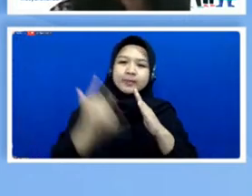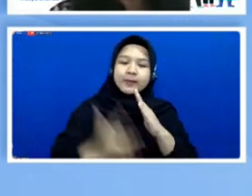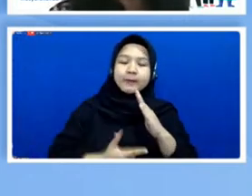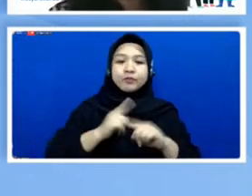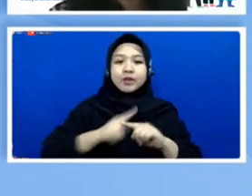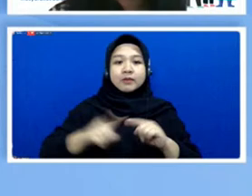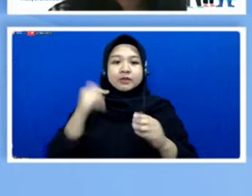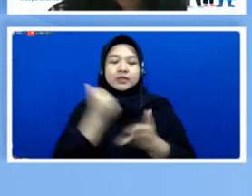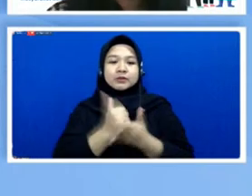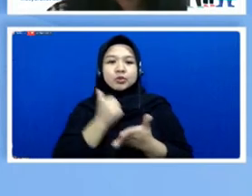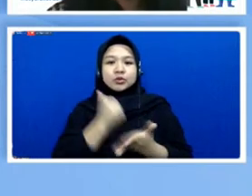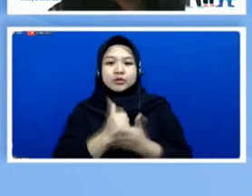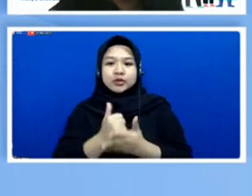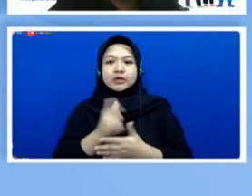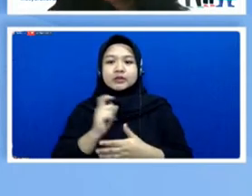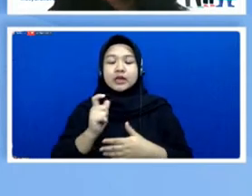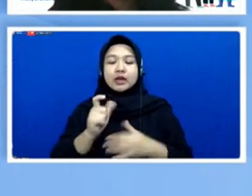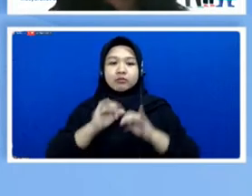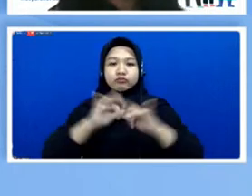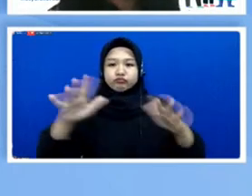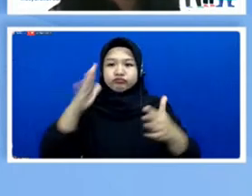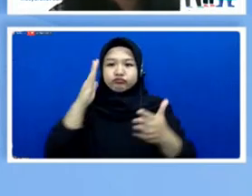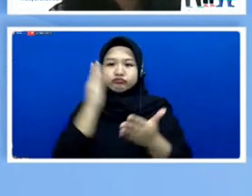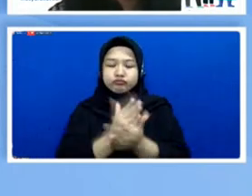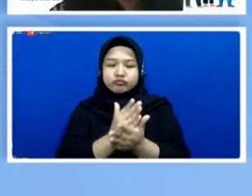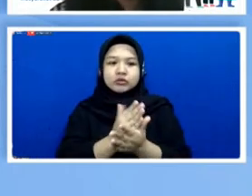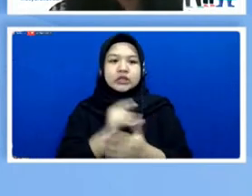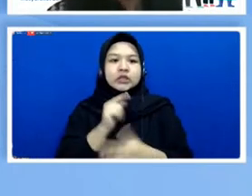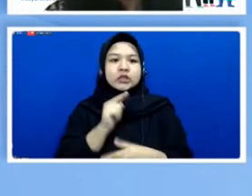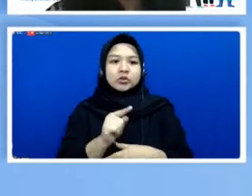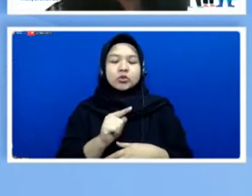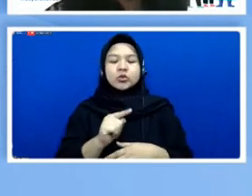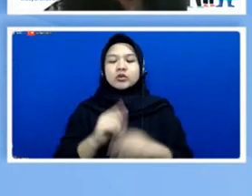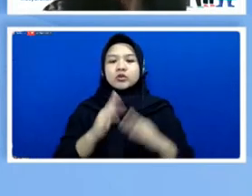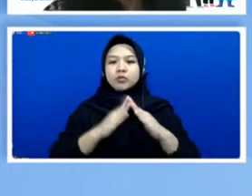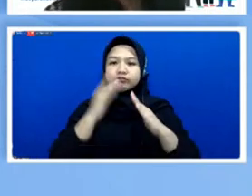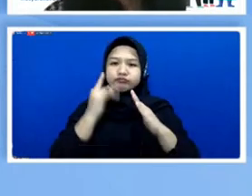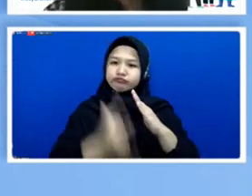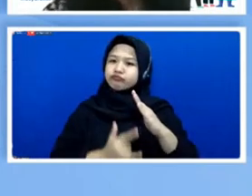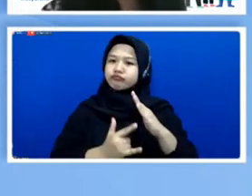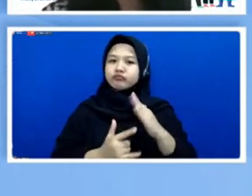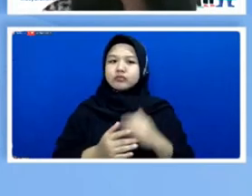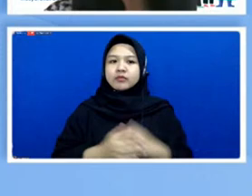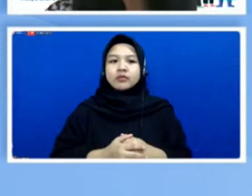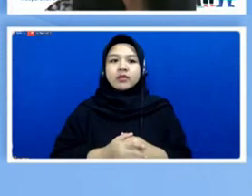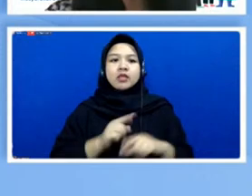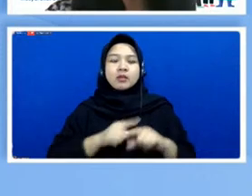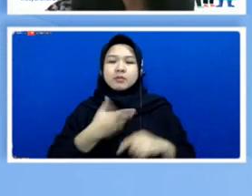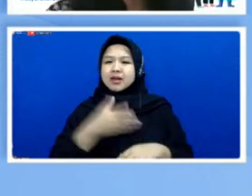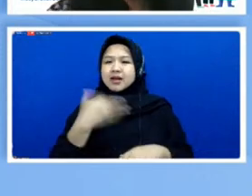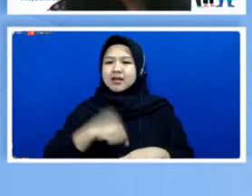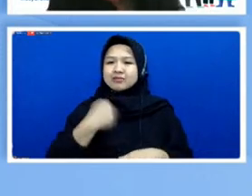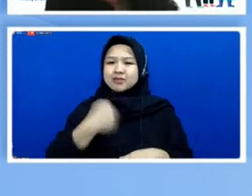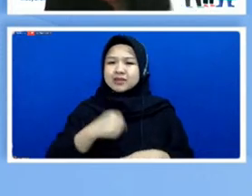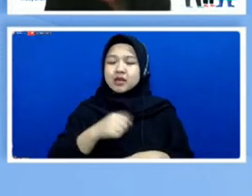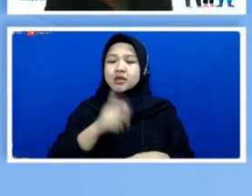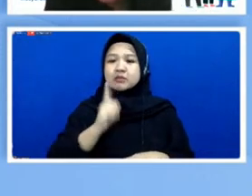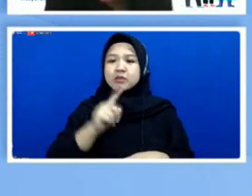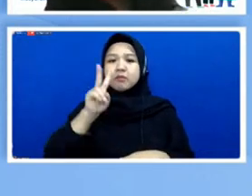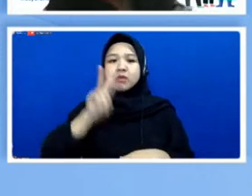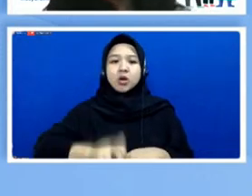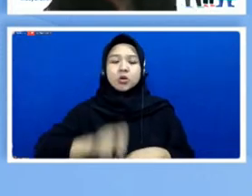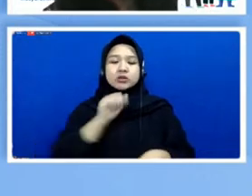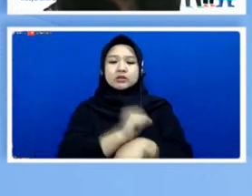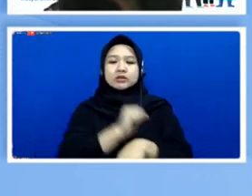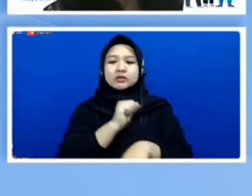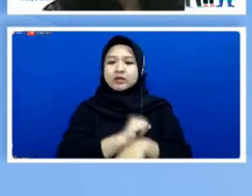salah satu kunci pemutus mata rantai COVID adalah stay at home, gitu ya. Tapi mereka tidak bisa karena mereka kerja di sektor